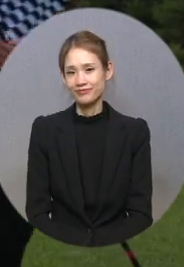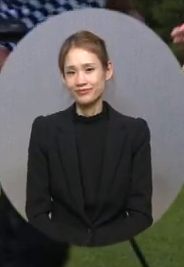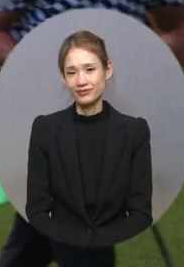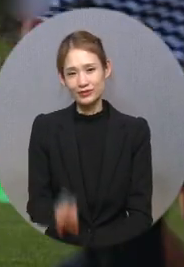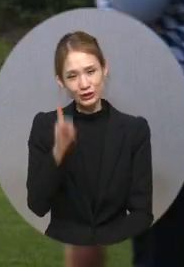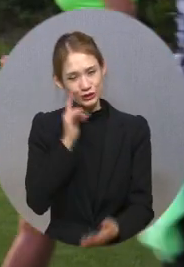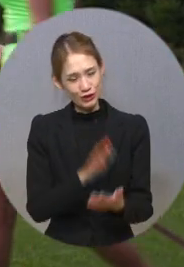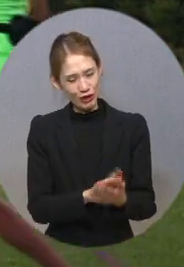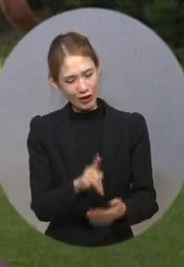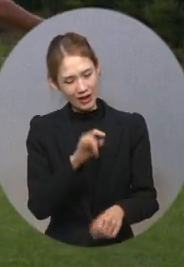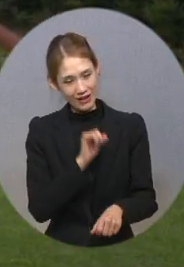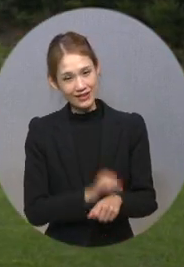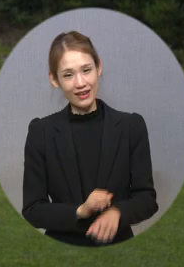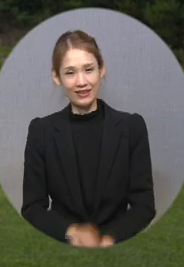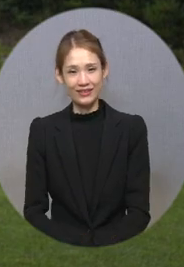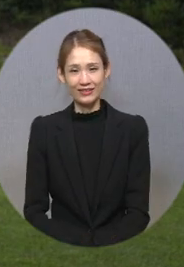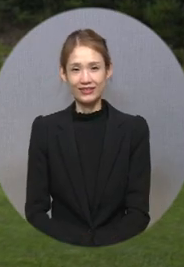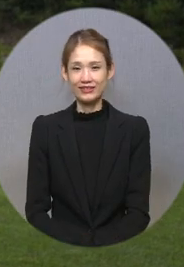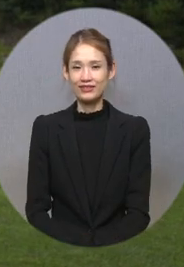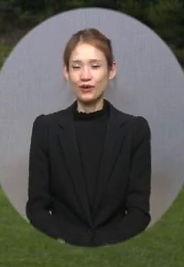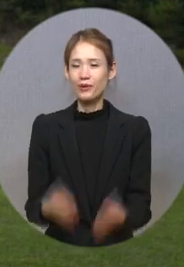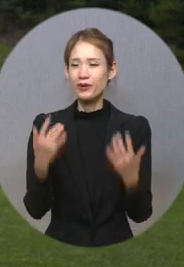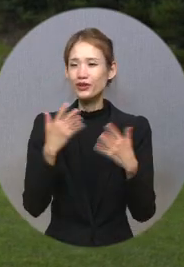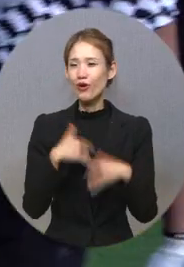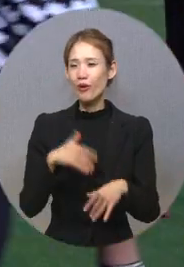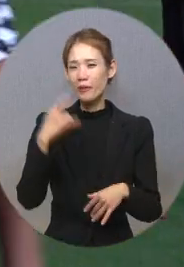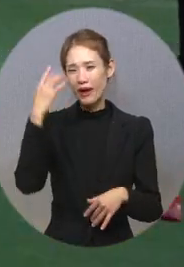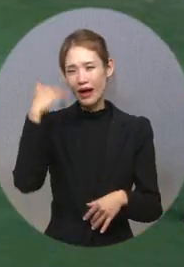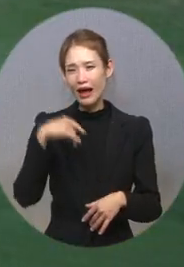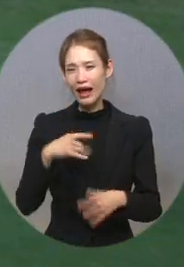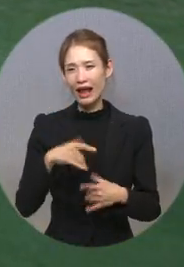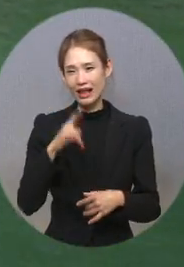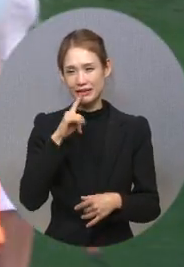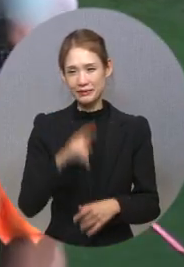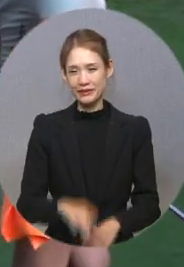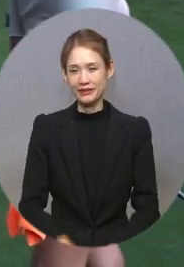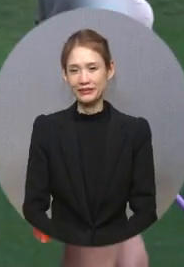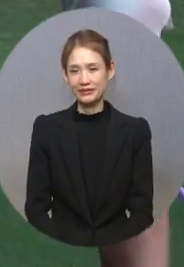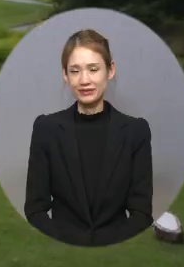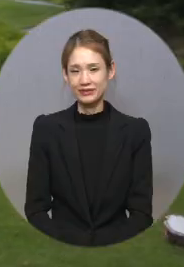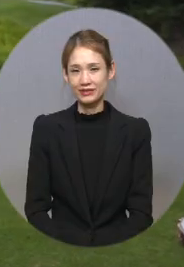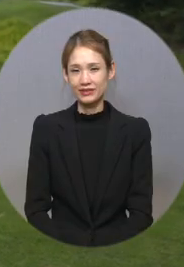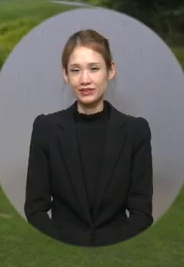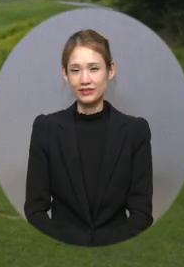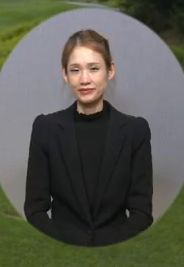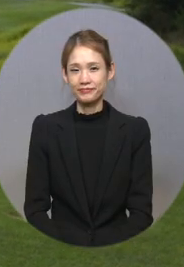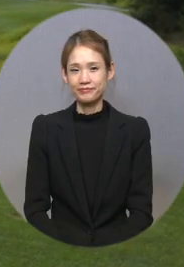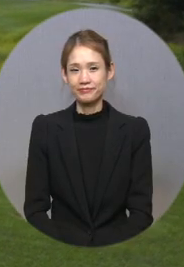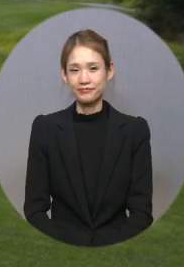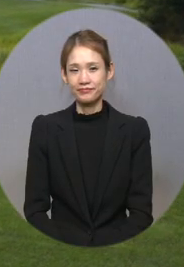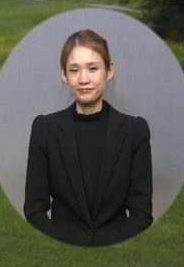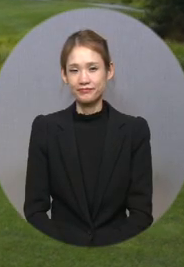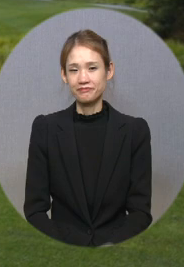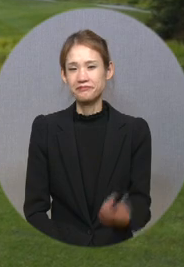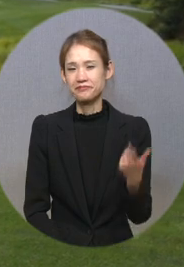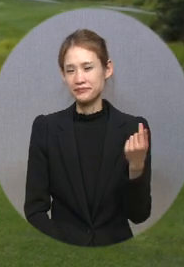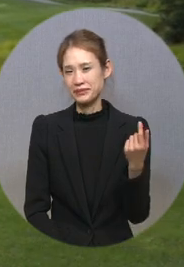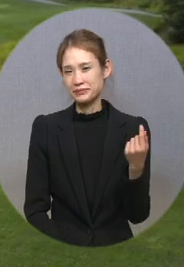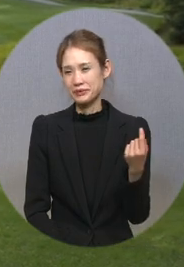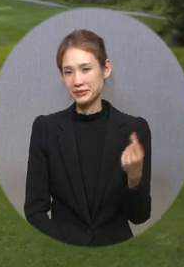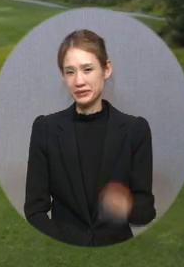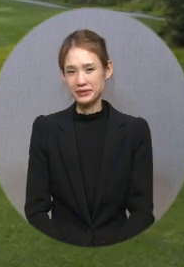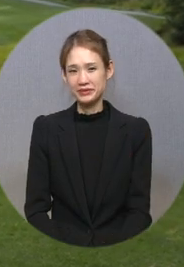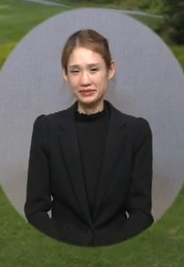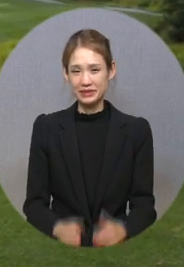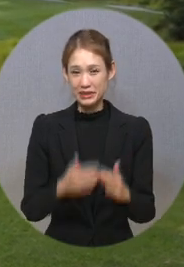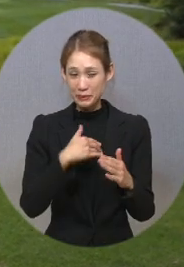시원해지니까 잘 치네. 보니까 오빠가 더위 약하네. 그치? 아. 아이고 다 그렇더라. 골프가 집 갈 때